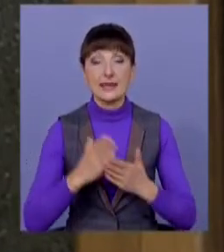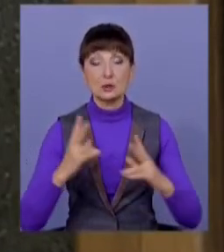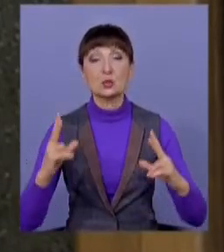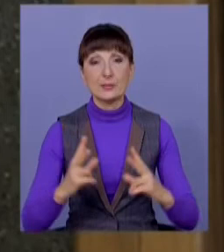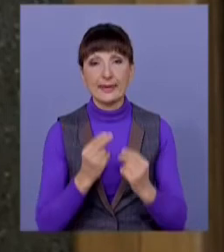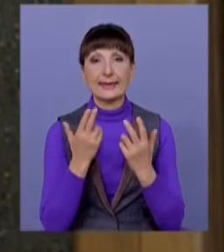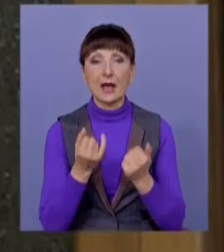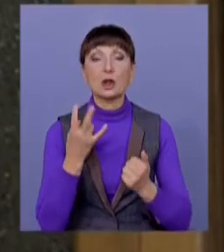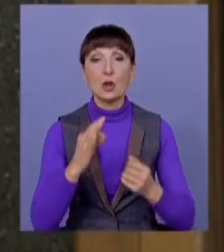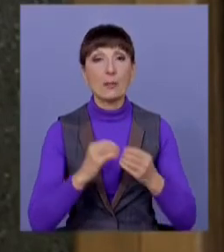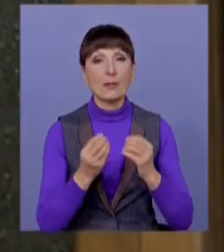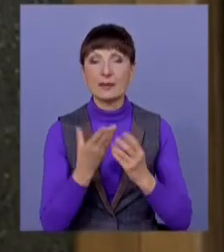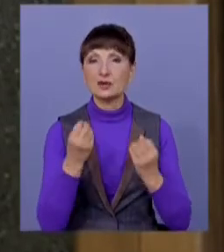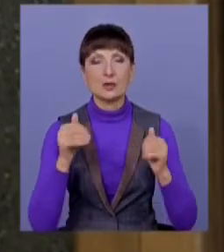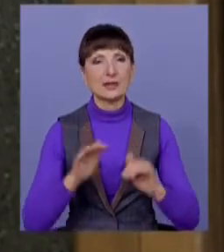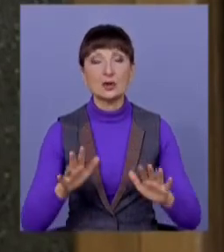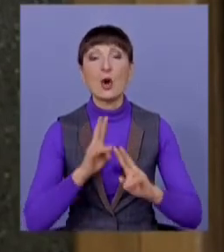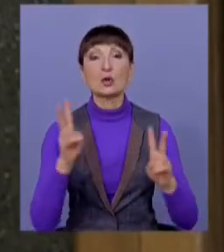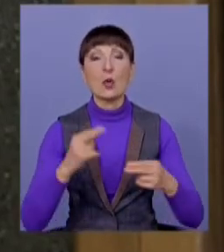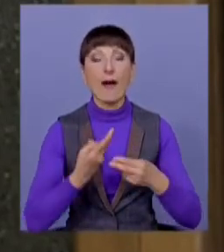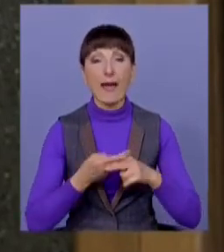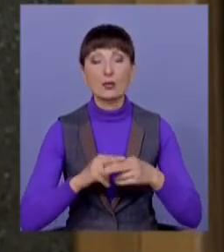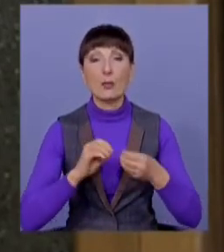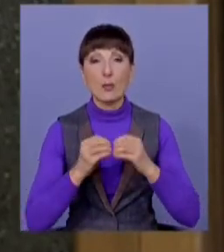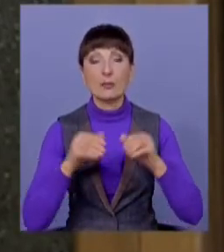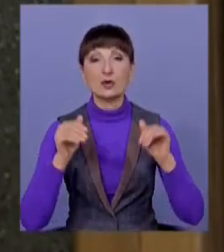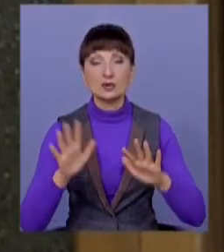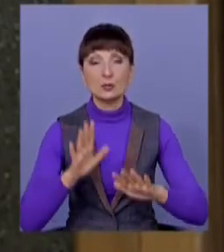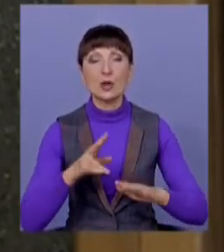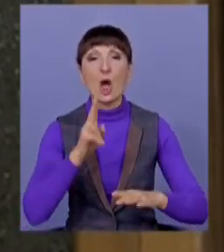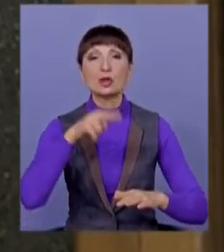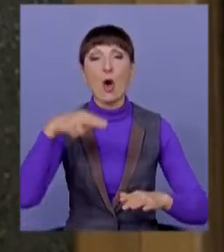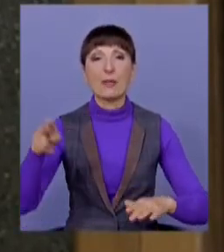успехи, но проблема не решена. Кто решит эту проблему, Нобелевская премия обеспечена.